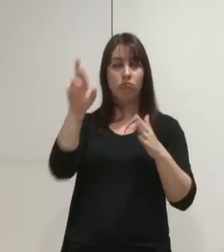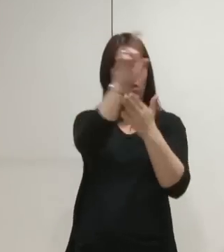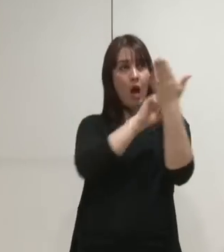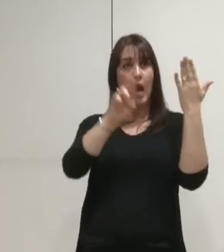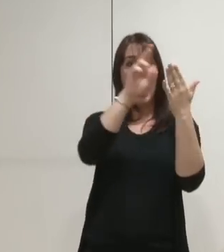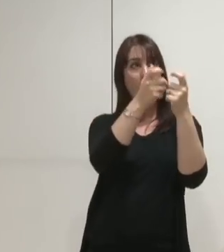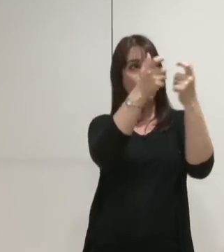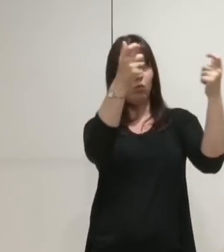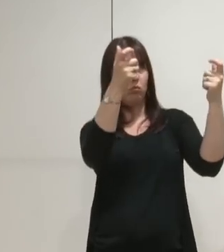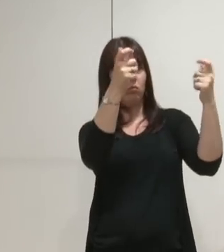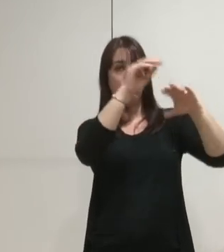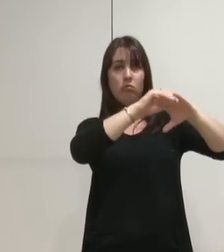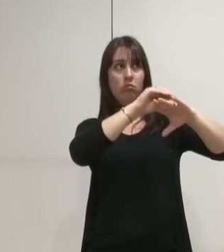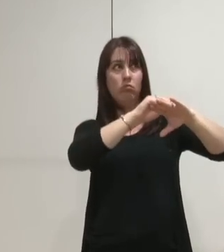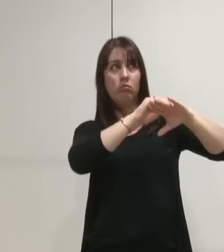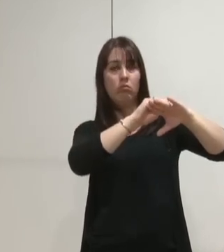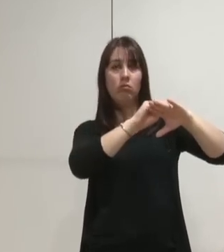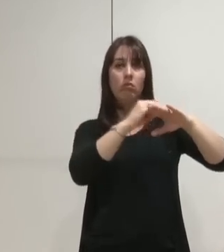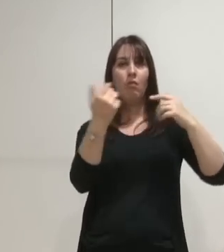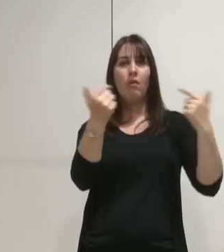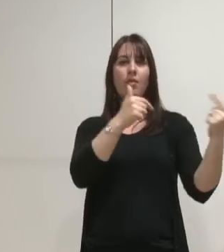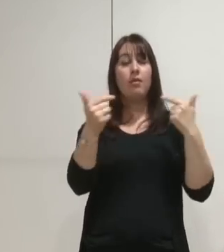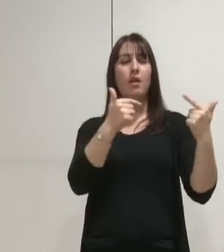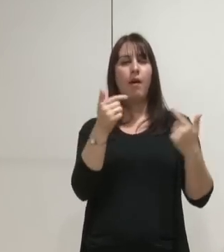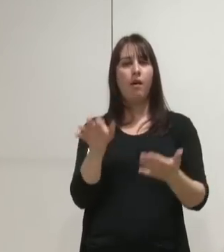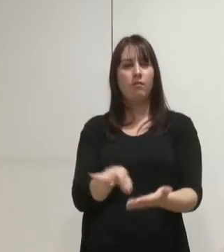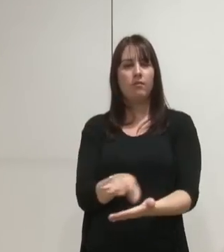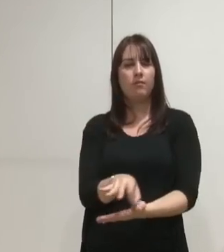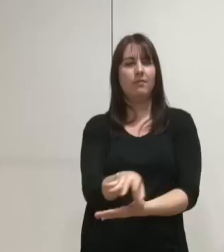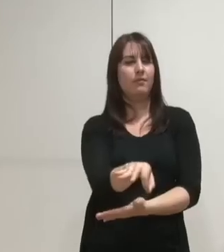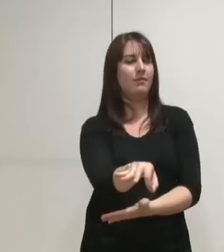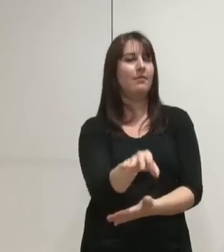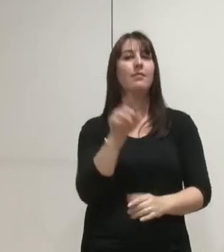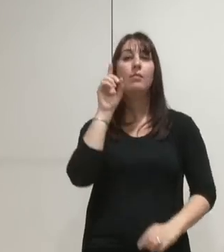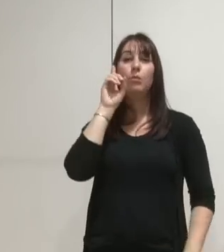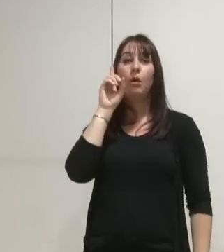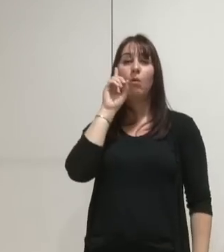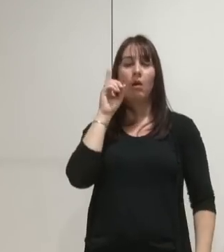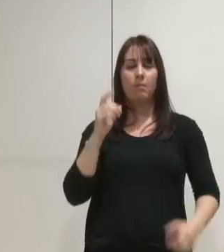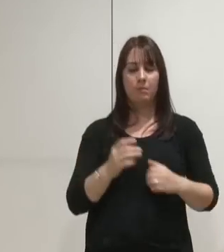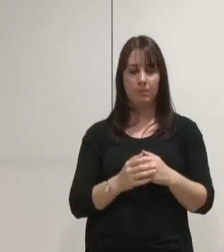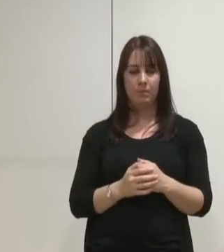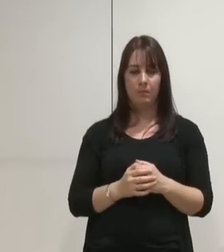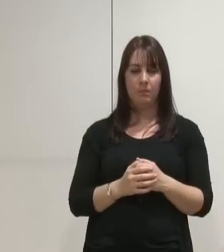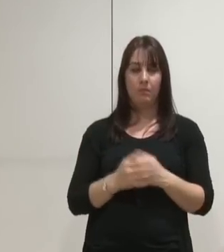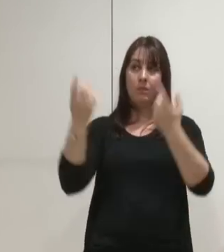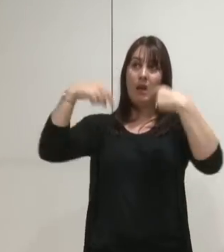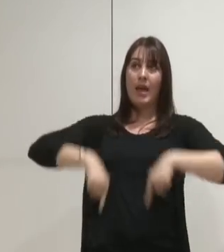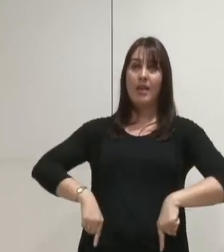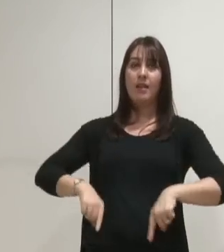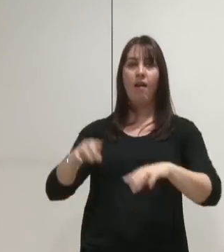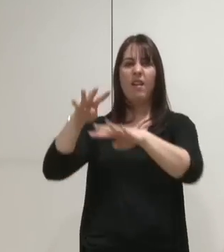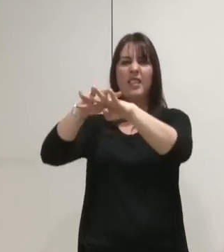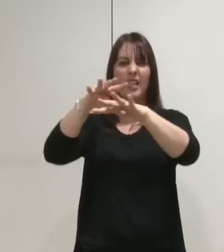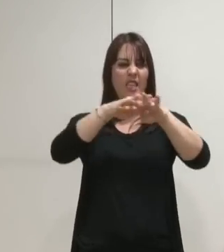est euh un petit peu plus stratégique euh car finalement ce resserrement de l'action de l'État sur un petit nombre de